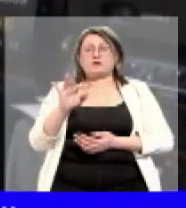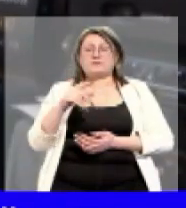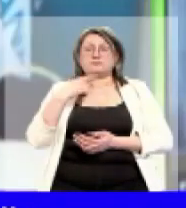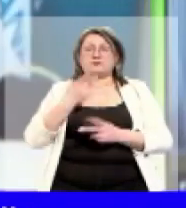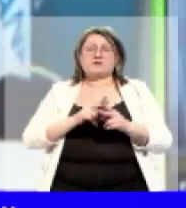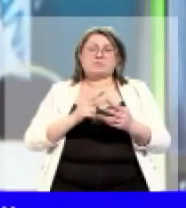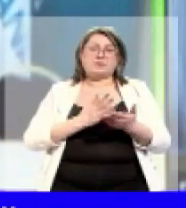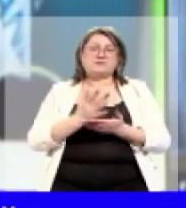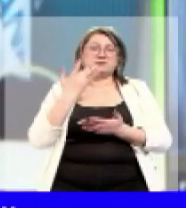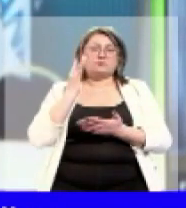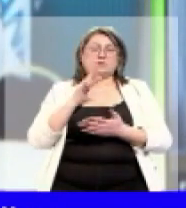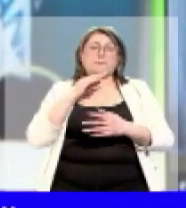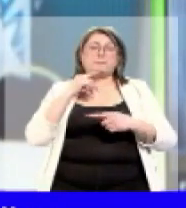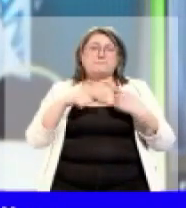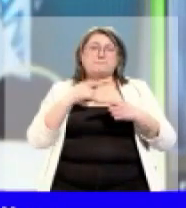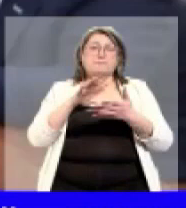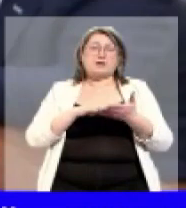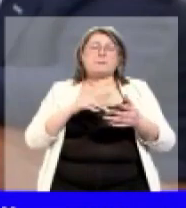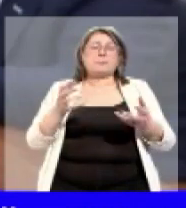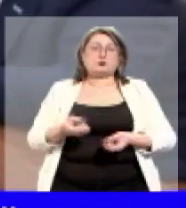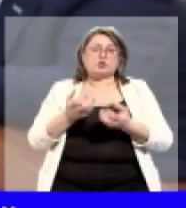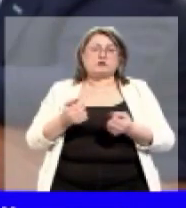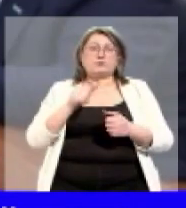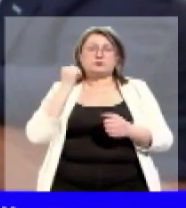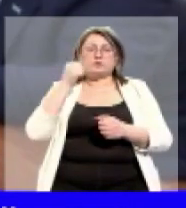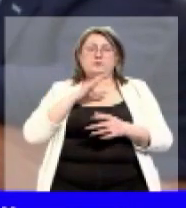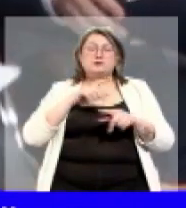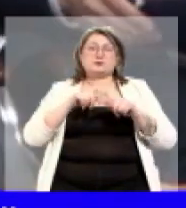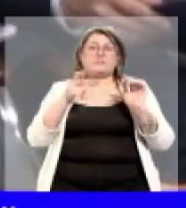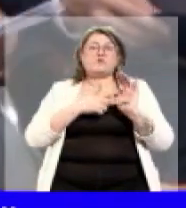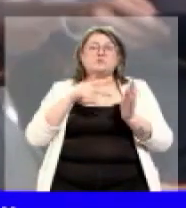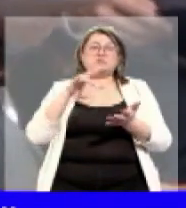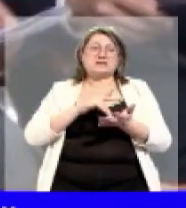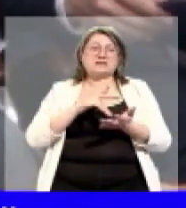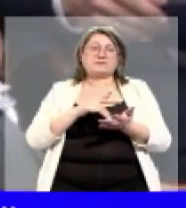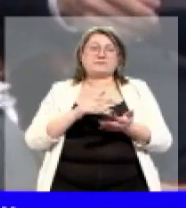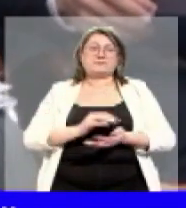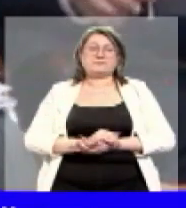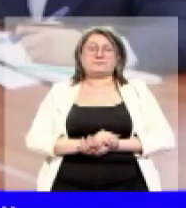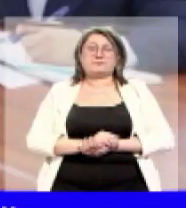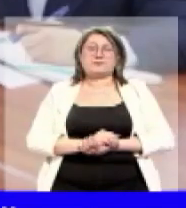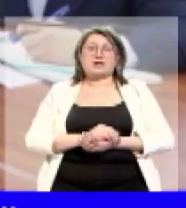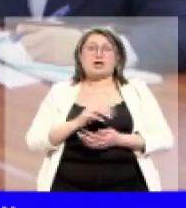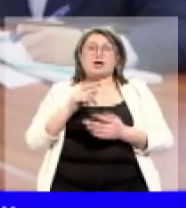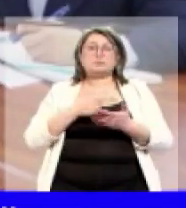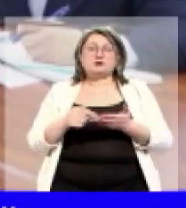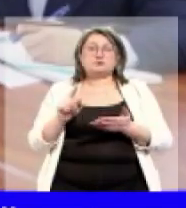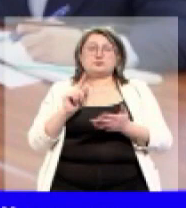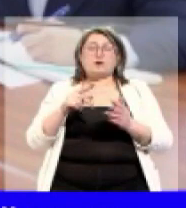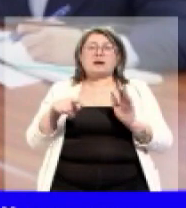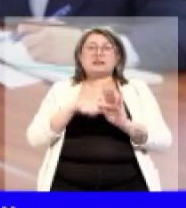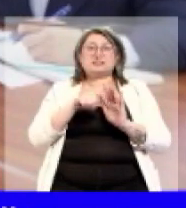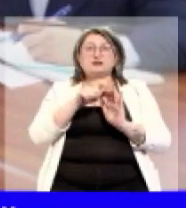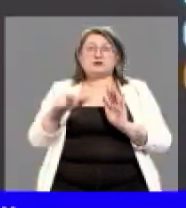ерте араласу орталығы құрылды. Сондай-ақ мектеп қабырғаларында 61 инклюзия сынып ашылды. Тұрғындардың сын